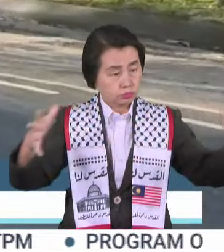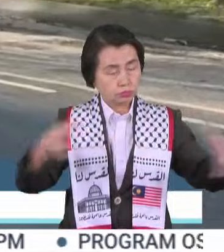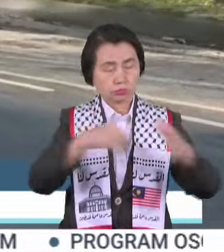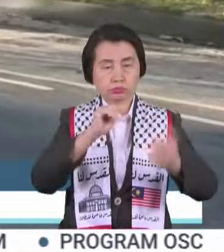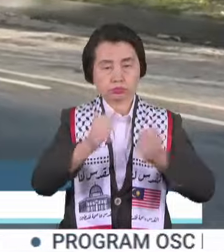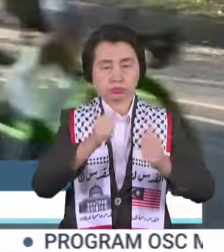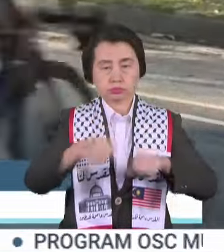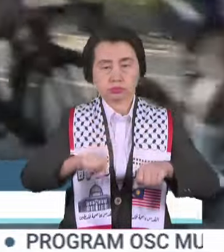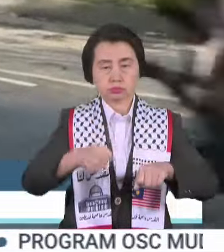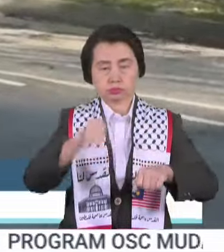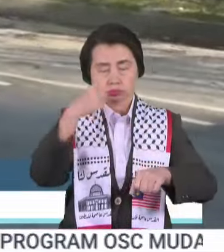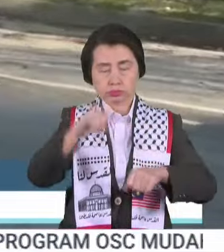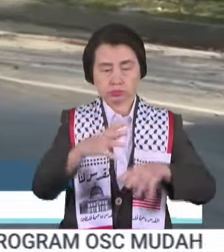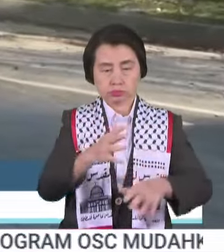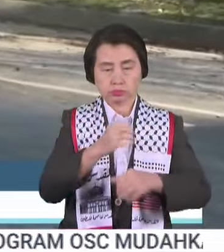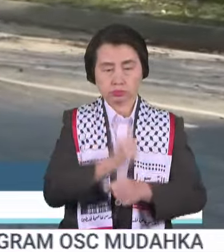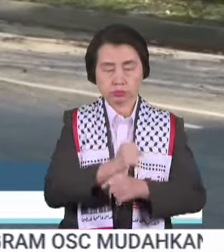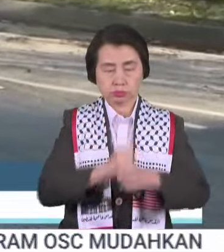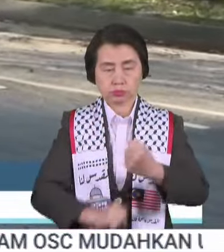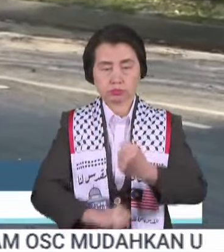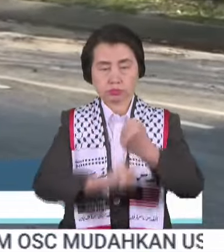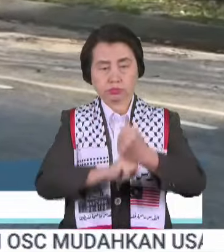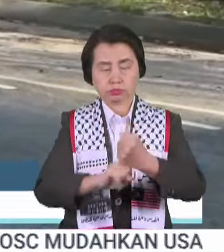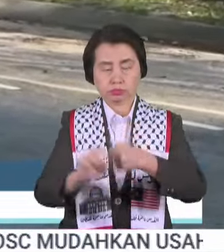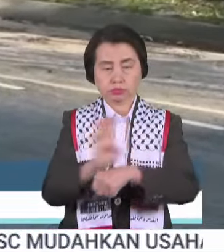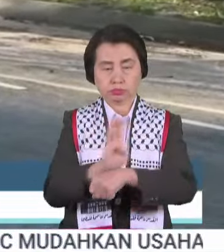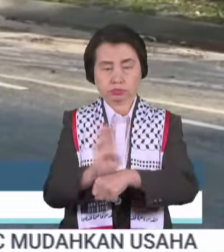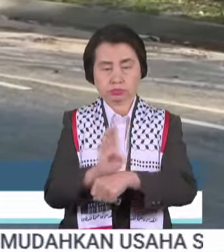sukan pemotoran bagi mendapatkan penajaan korporat.